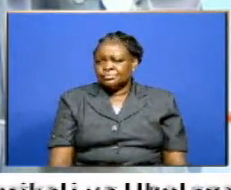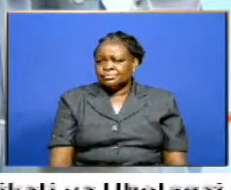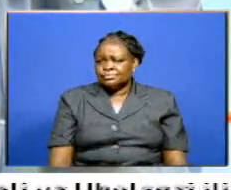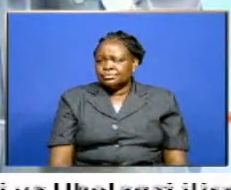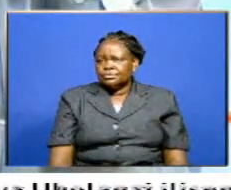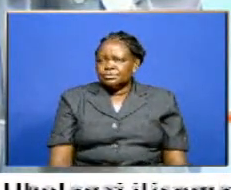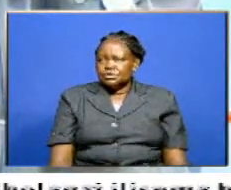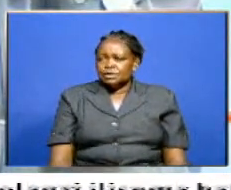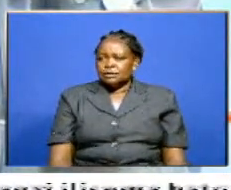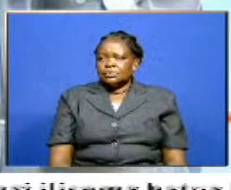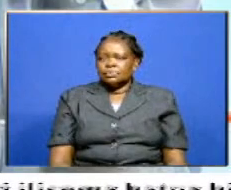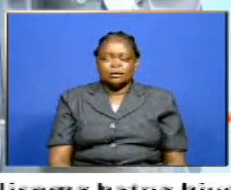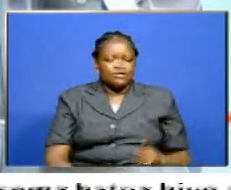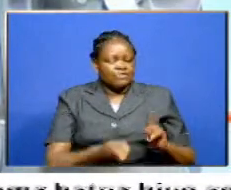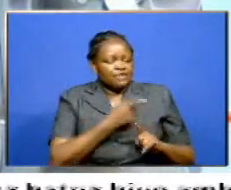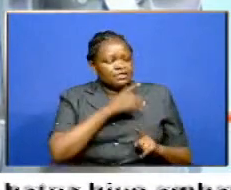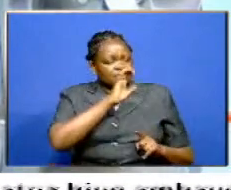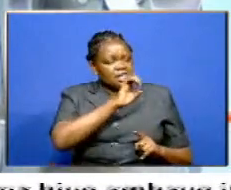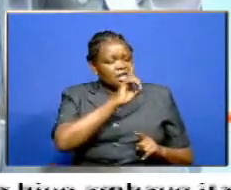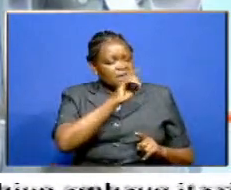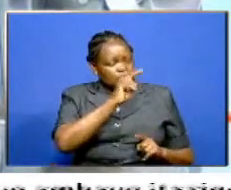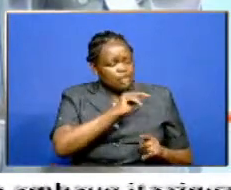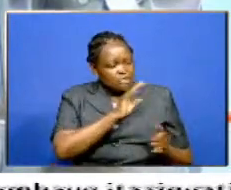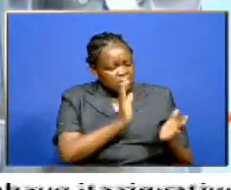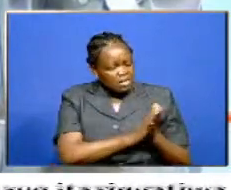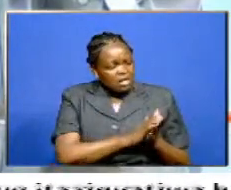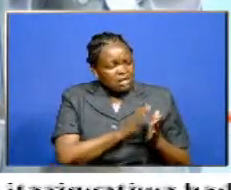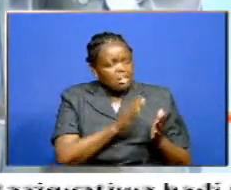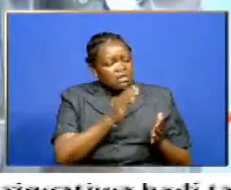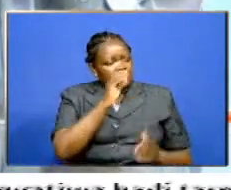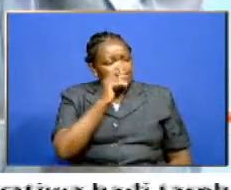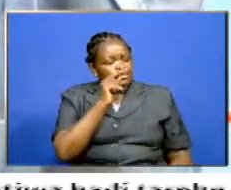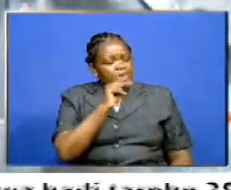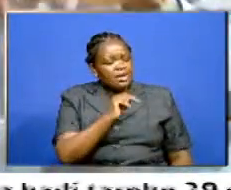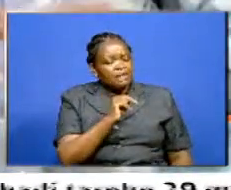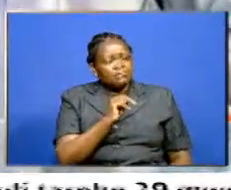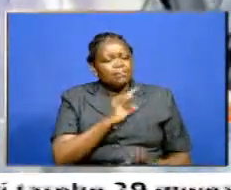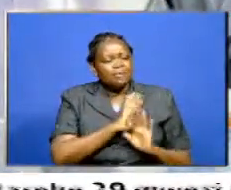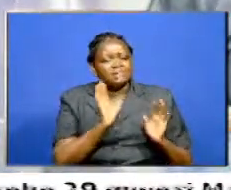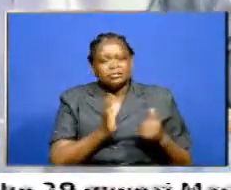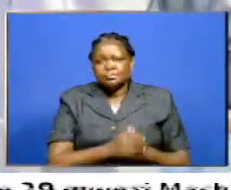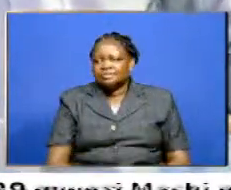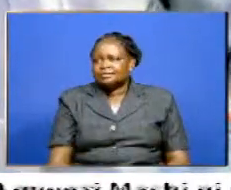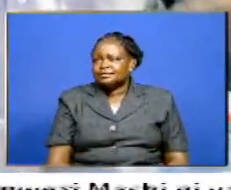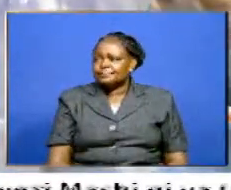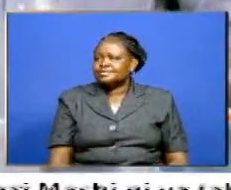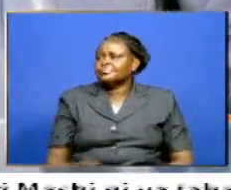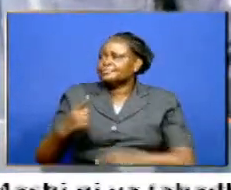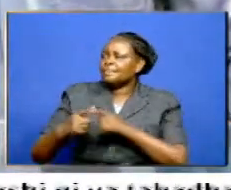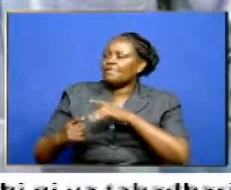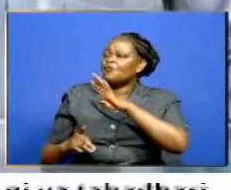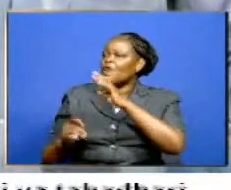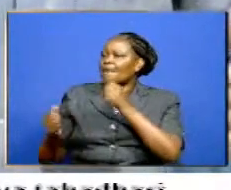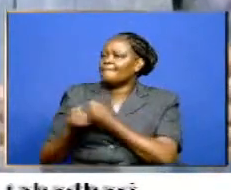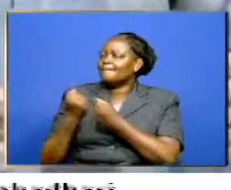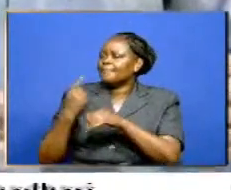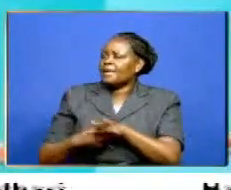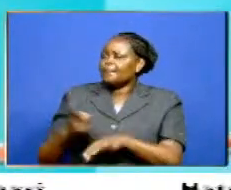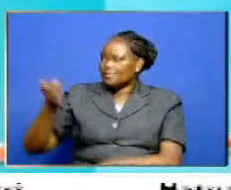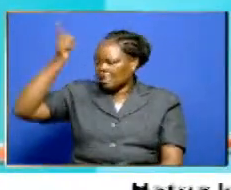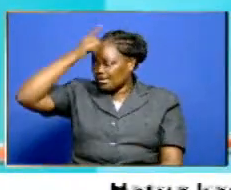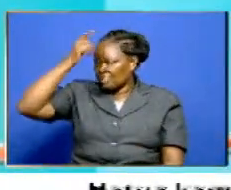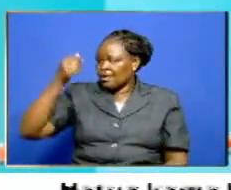nafasi uzungumzie swala hili. Wacha malize alafu nikupe nafasi uzungumzie swala hili. Sikubali maneno. Unajua miaka 4 inakuja, once you graduate you